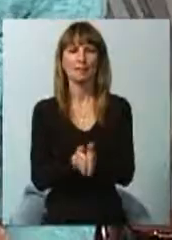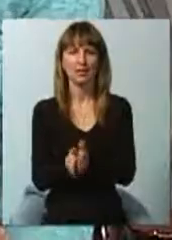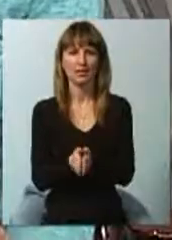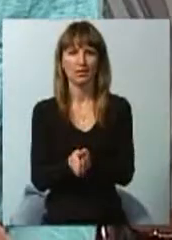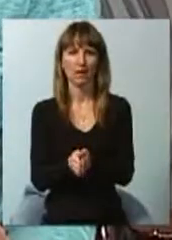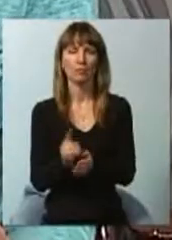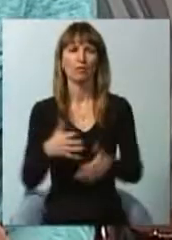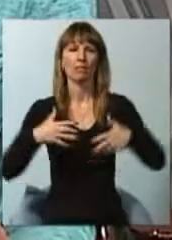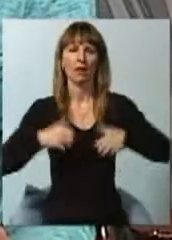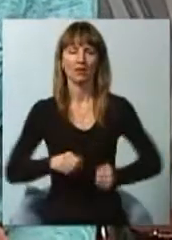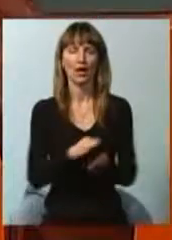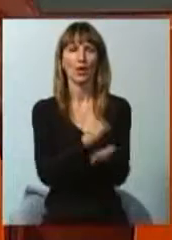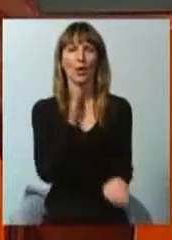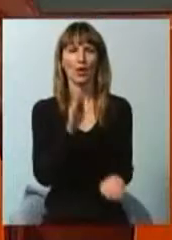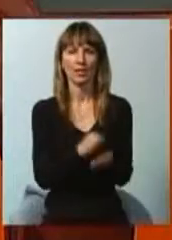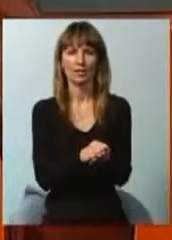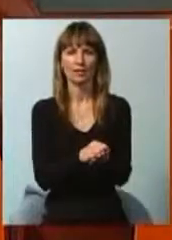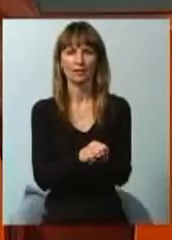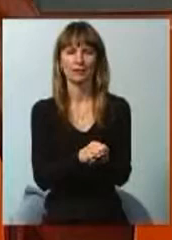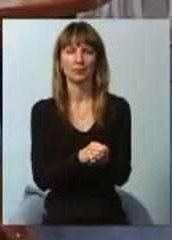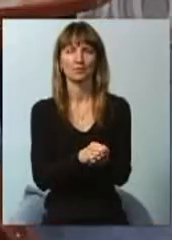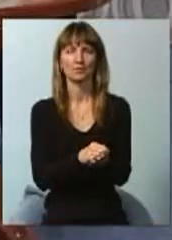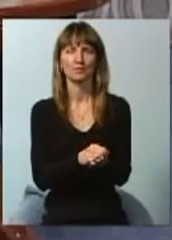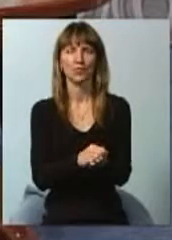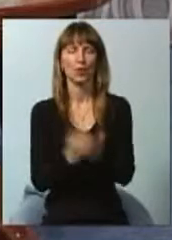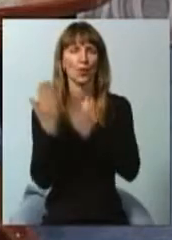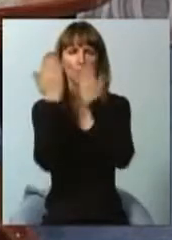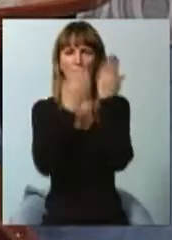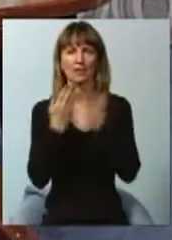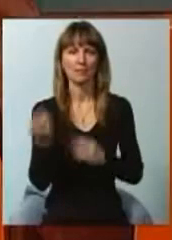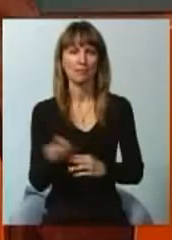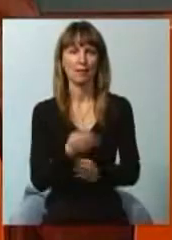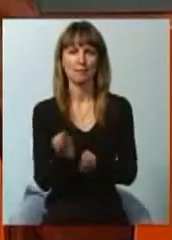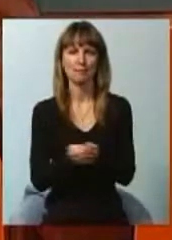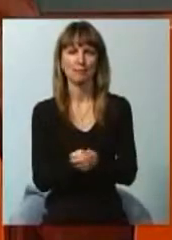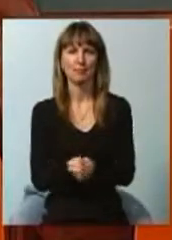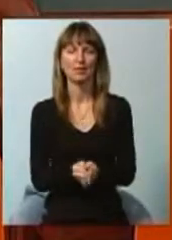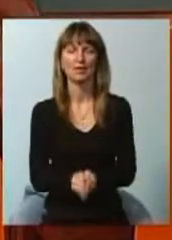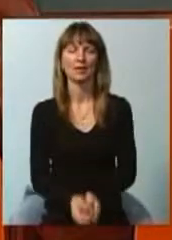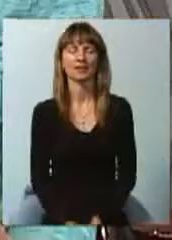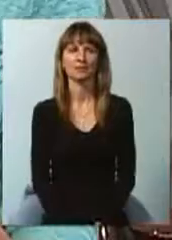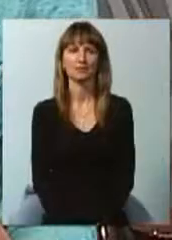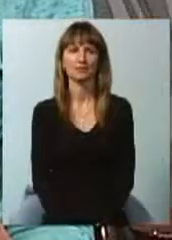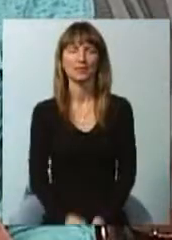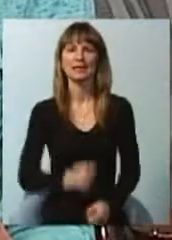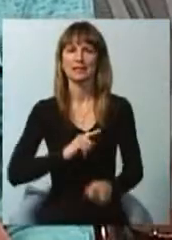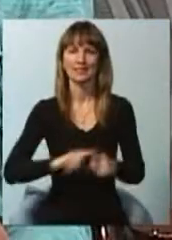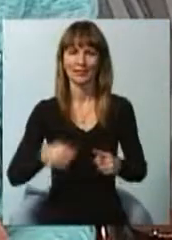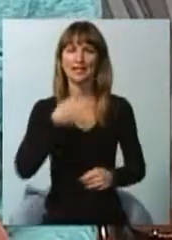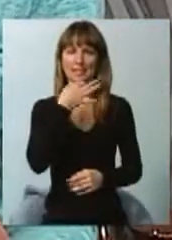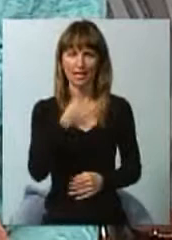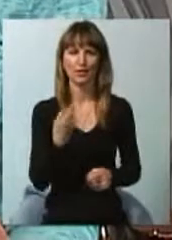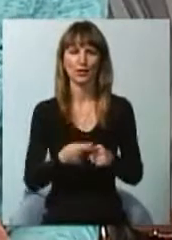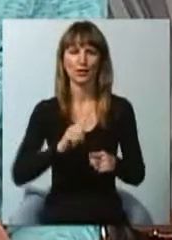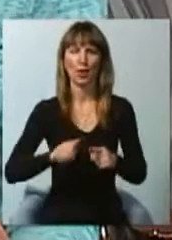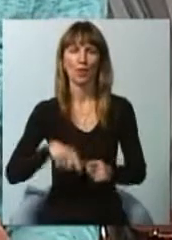мила. Бо набридло крокодилу. Бо набридло крокодилу. Умиватися без мила. Умиватися без мила. Швидко скажеш цю